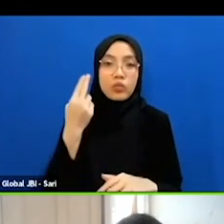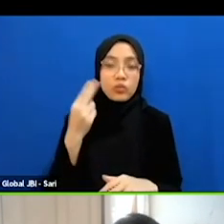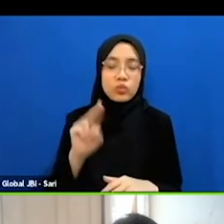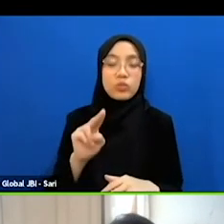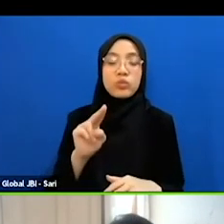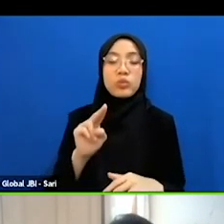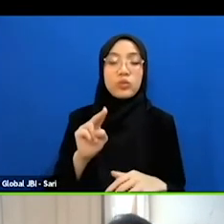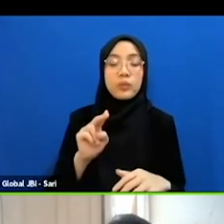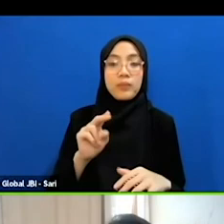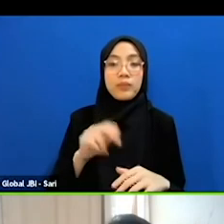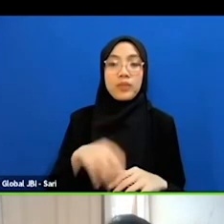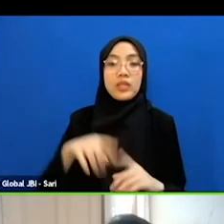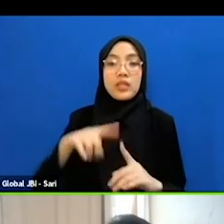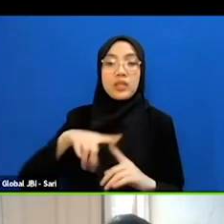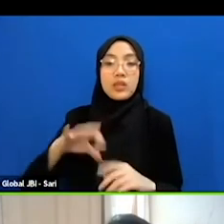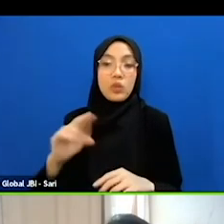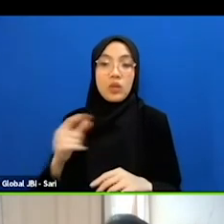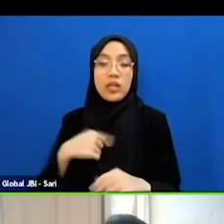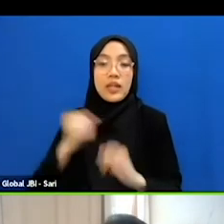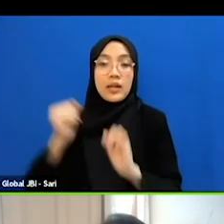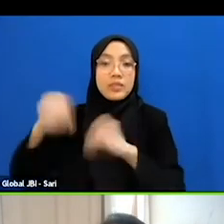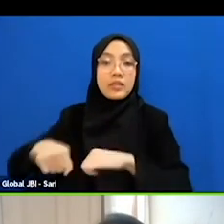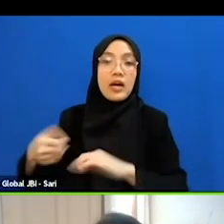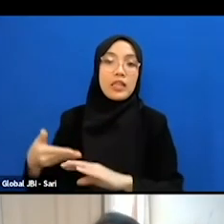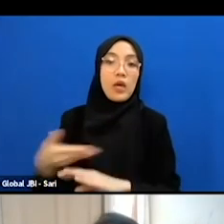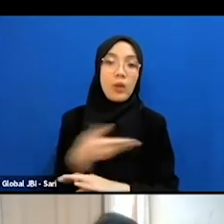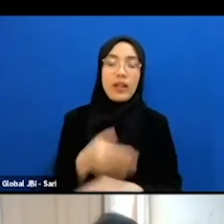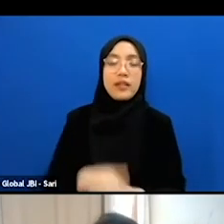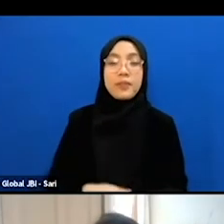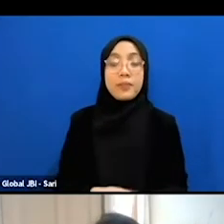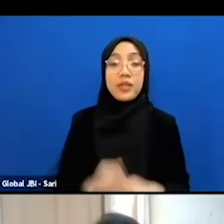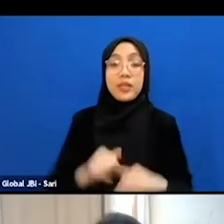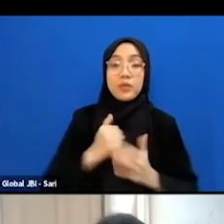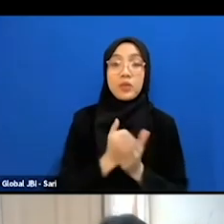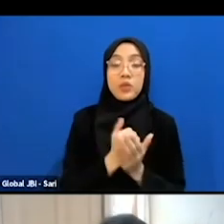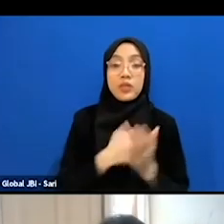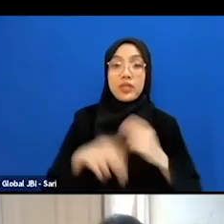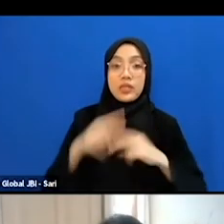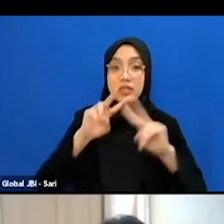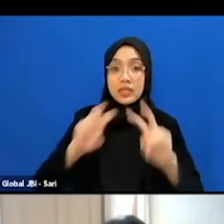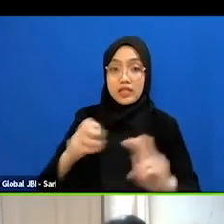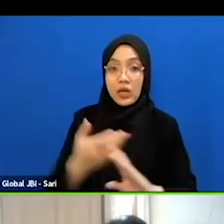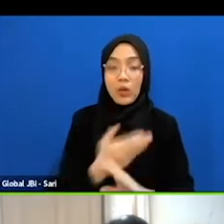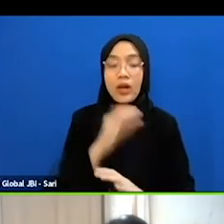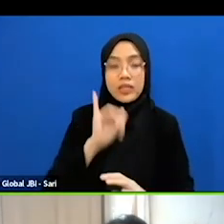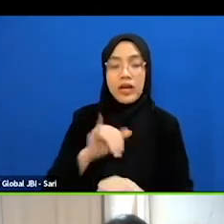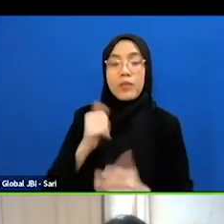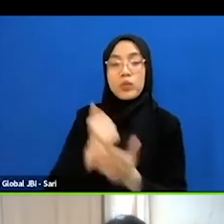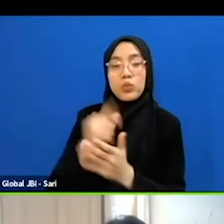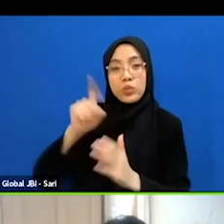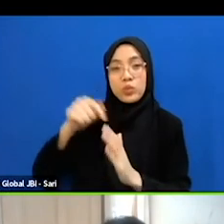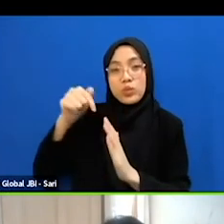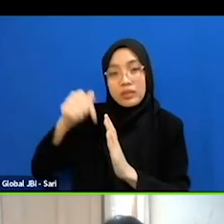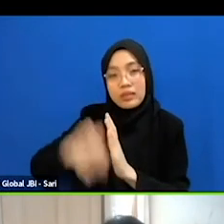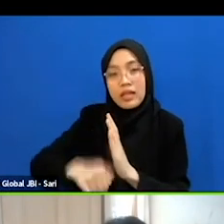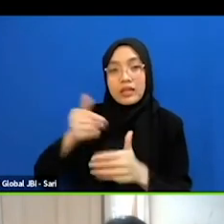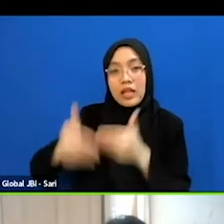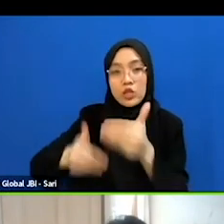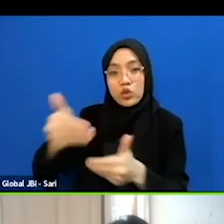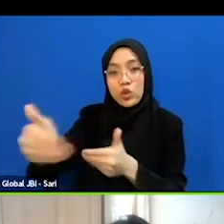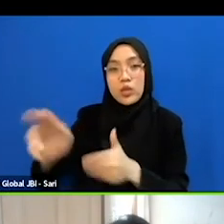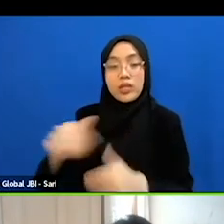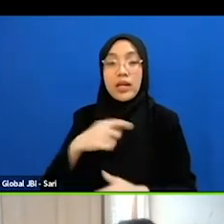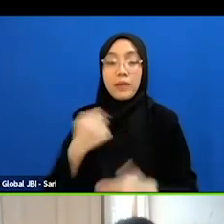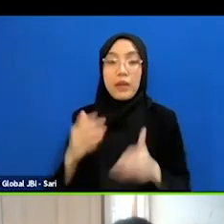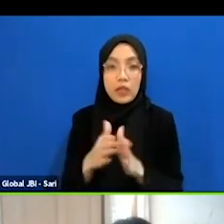steps of reference yang memang jadi kesepakatan awal memang ini merupakan riset awal London sangat diperlukan riset lanjutan dan kami sangat terbuka